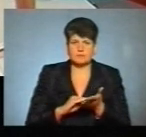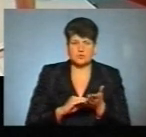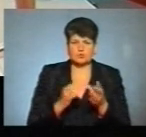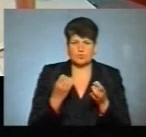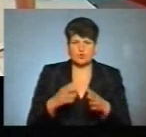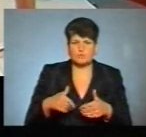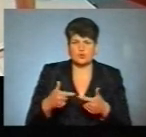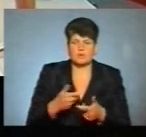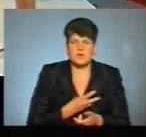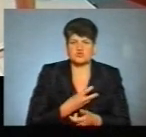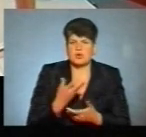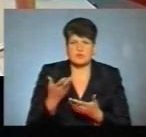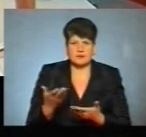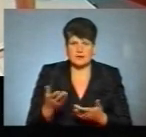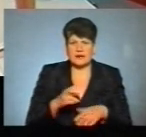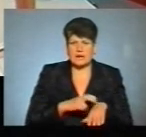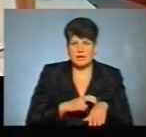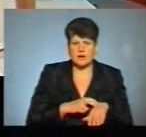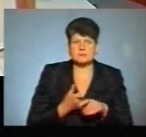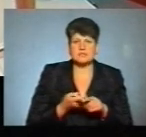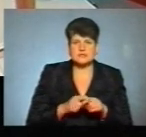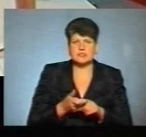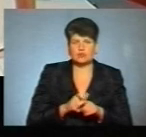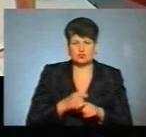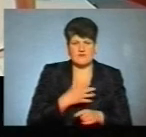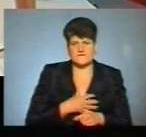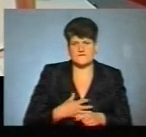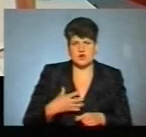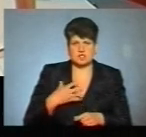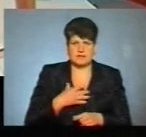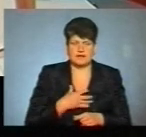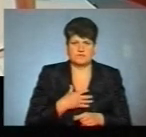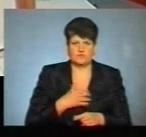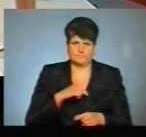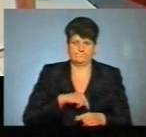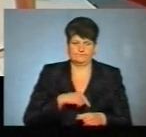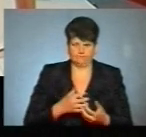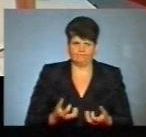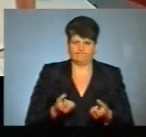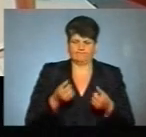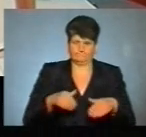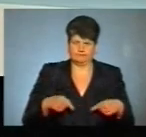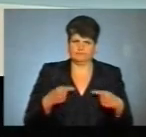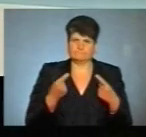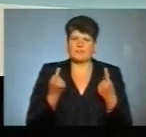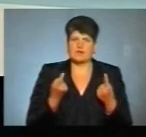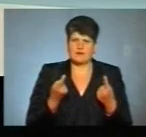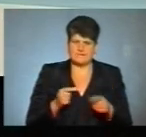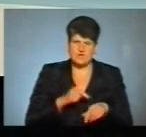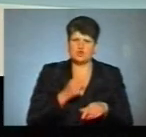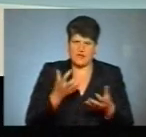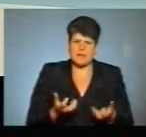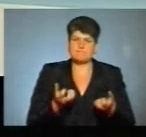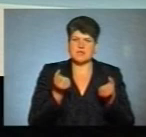просто передають побажання, пишуть, то лікарям дуже важливо, от, власне, бойовий дух тримати і важливо відчувати